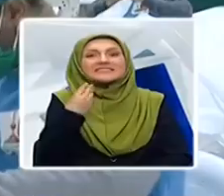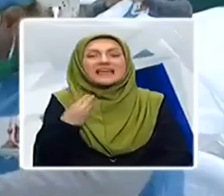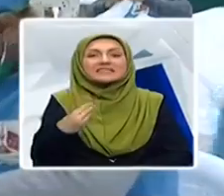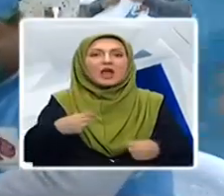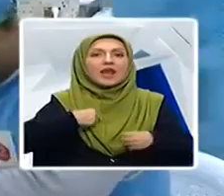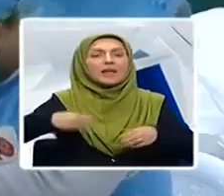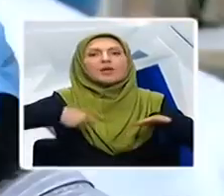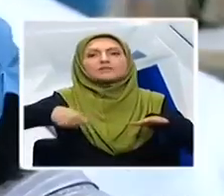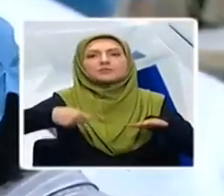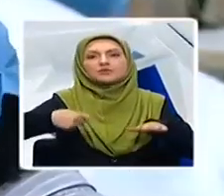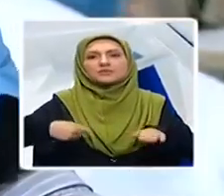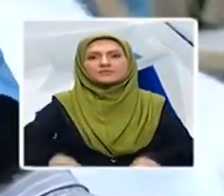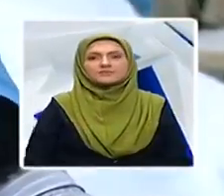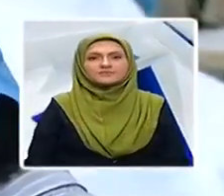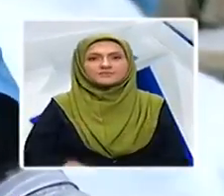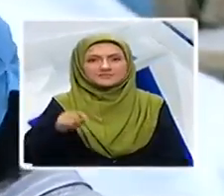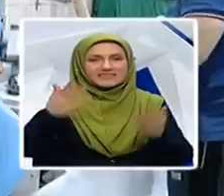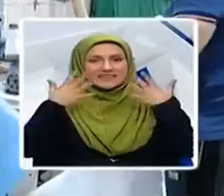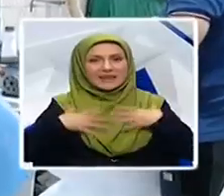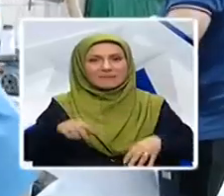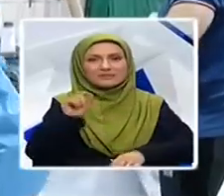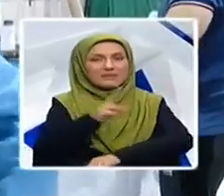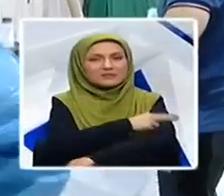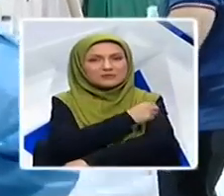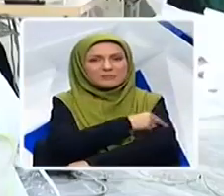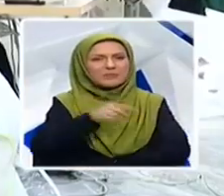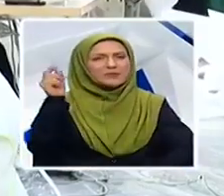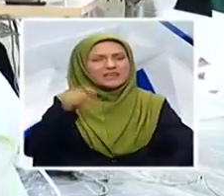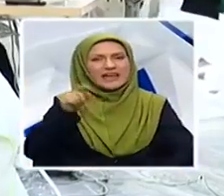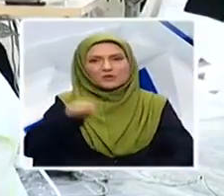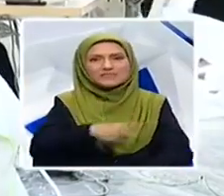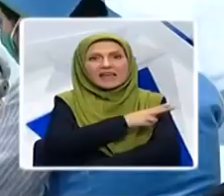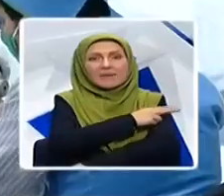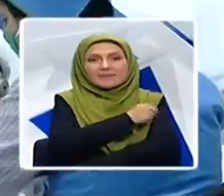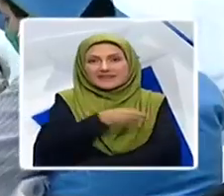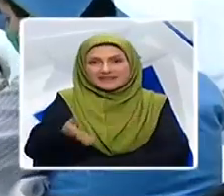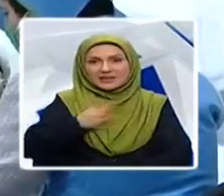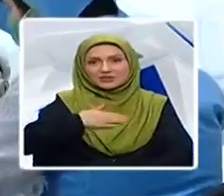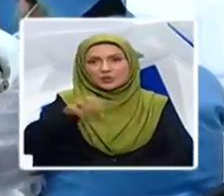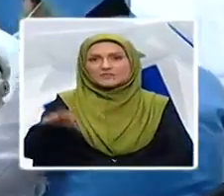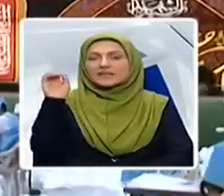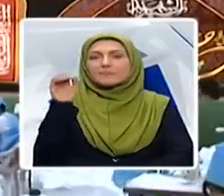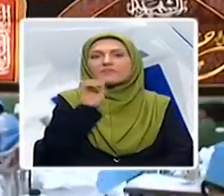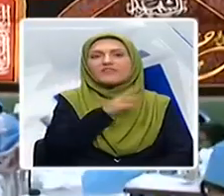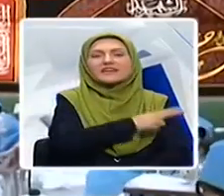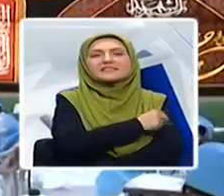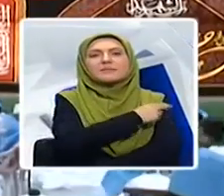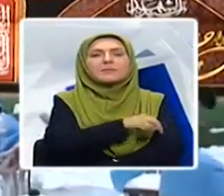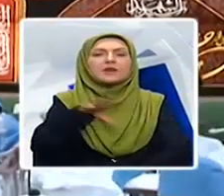میزنیم. گان‌های تولید شده هر روز از همین حسینی به بیمارستان‌های سراسر کشور ارسال میشه.